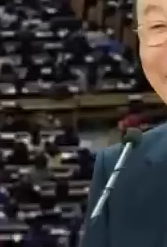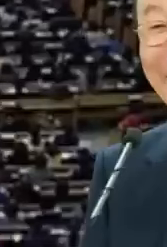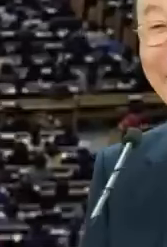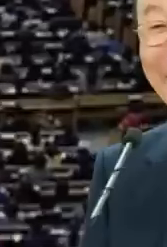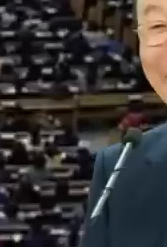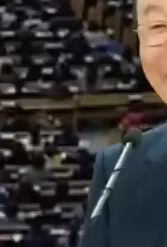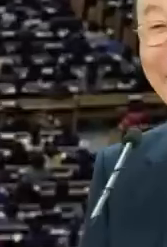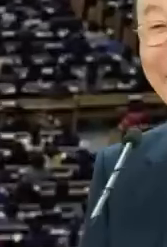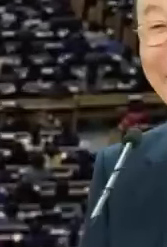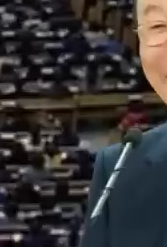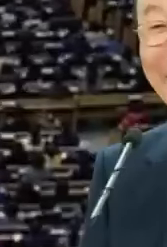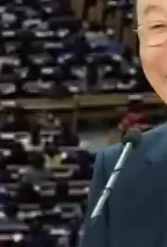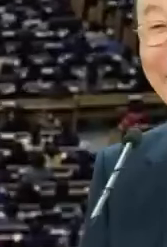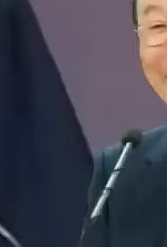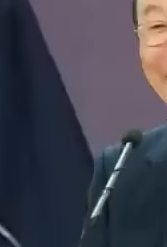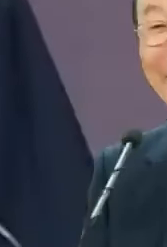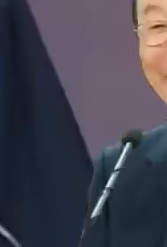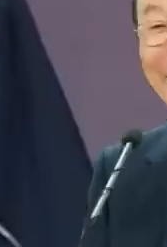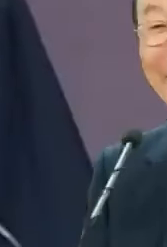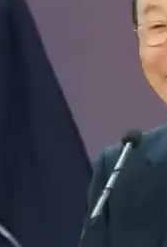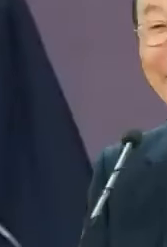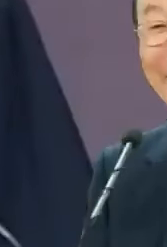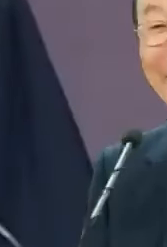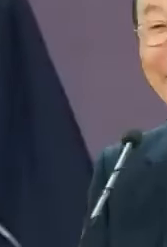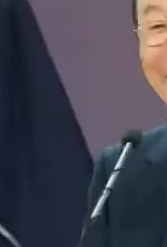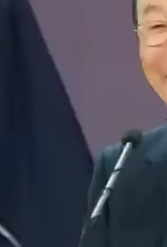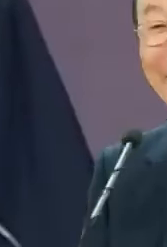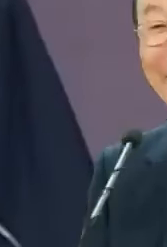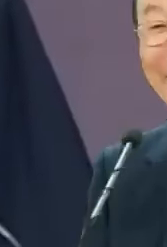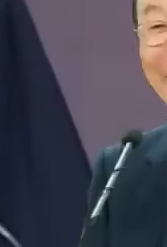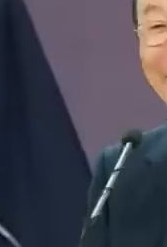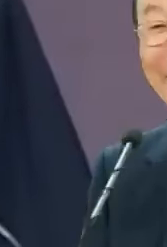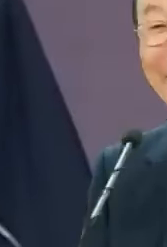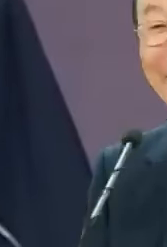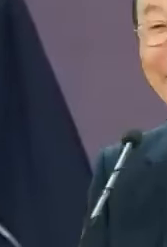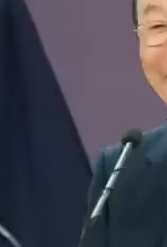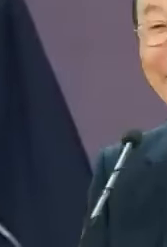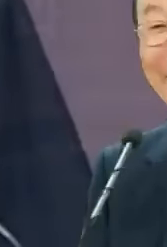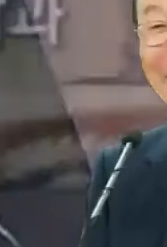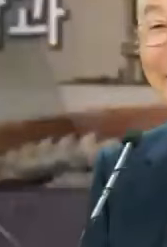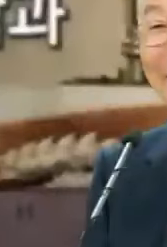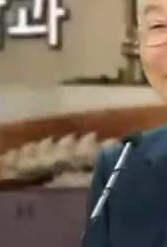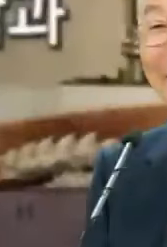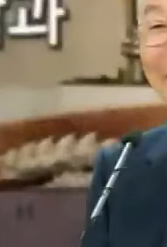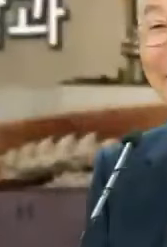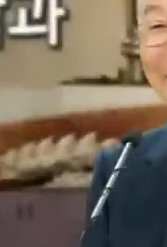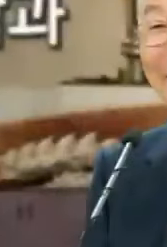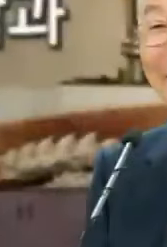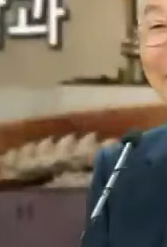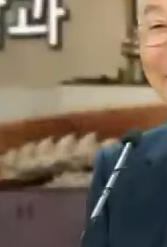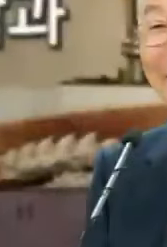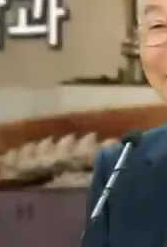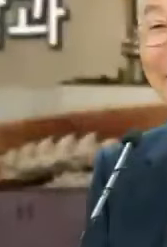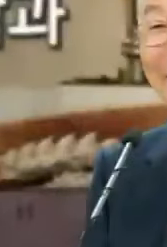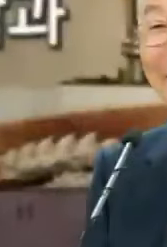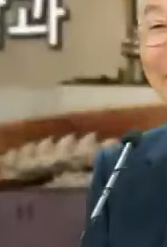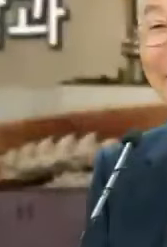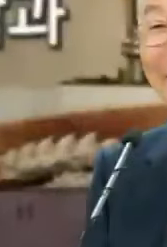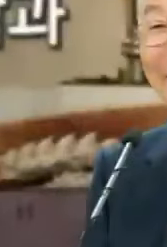오늘 은혜 받으실 하나님 말씀은 히브리서 4장 11절에서 13절의 말씀입니다. 히브리서 4장